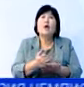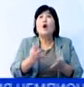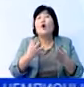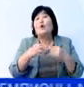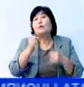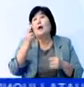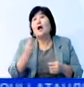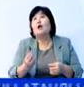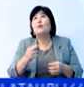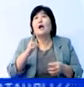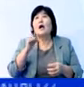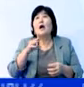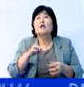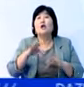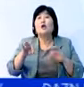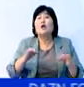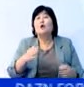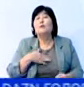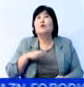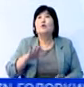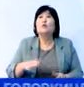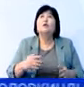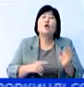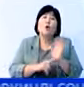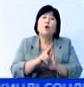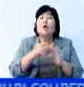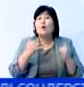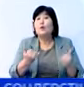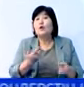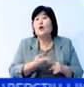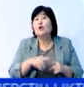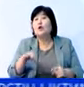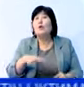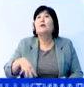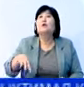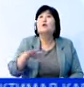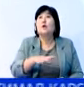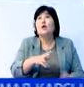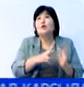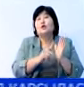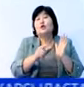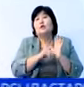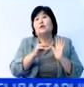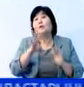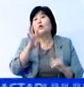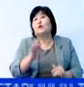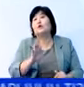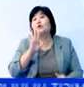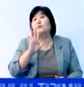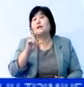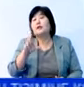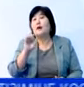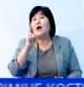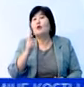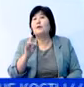Отбасының әлеуметтік картасы жобасы біздің де өңірде қолға алынған. Бүгінге дейін облыс бойынша 87405 азаматтың